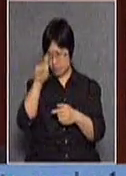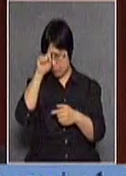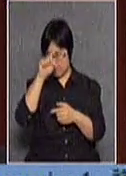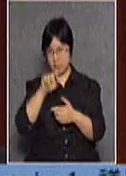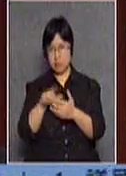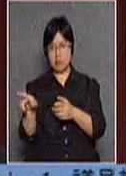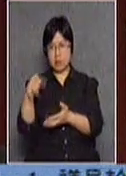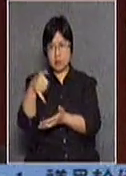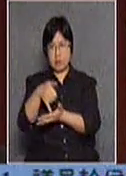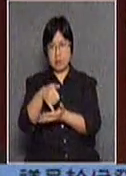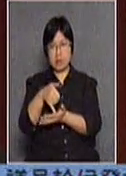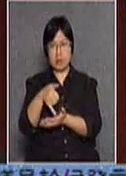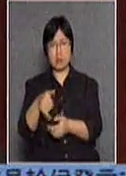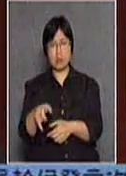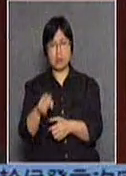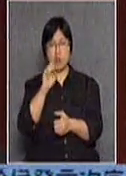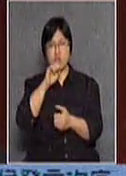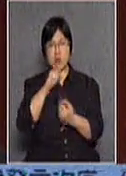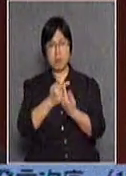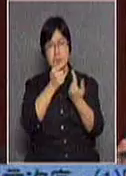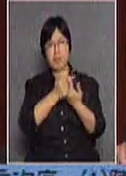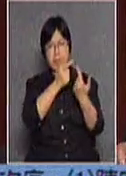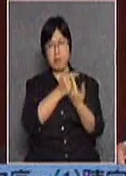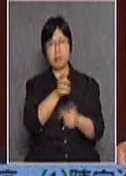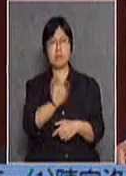由你站在那個位置去辯駁的。